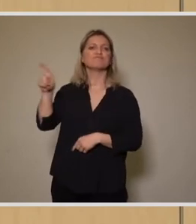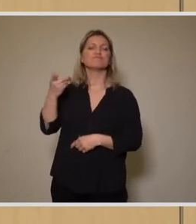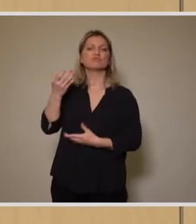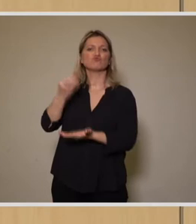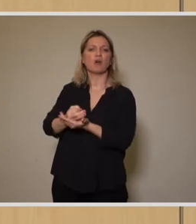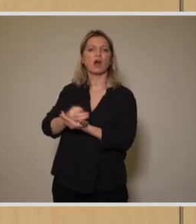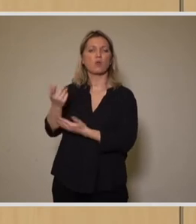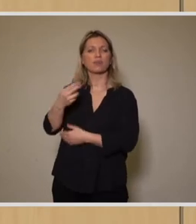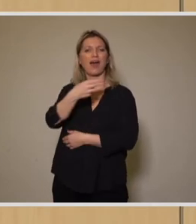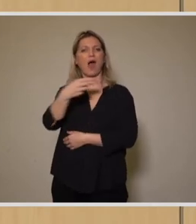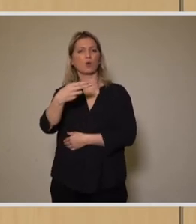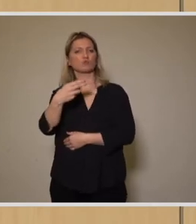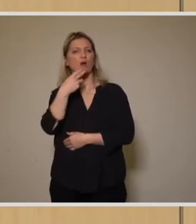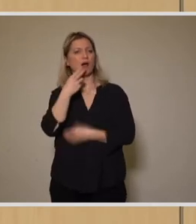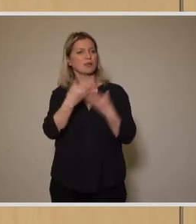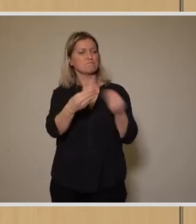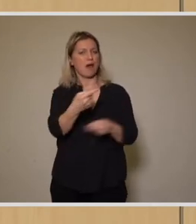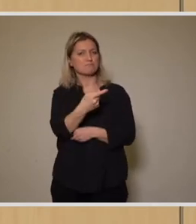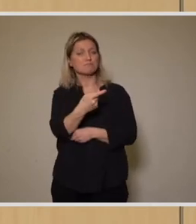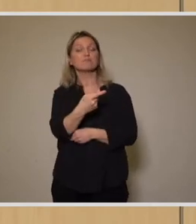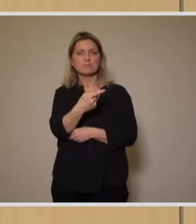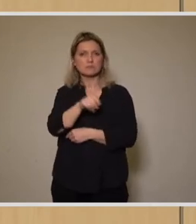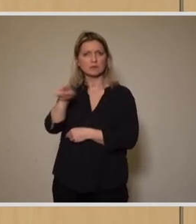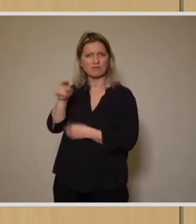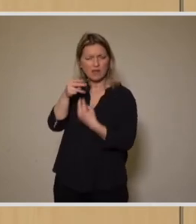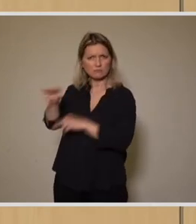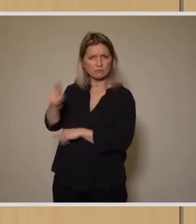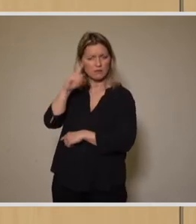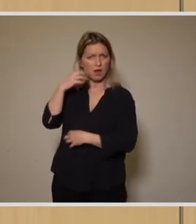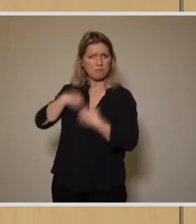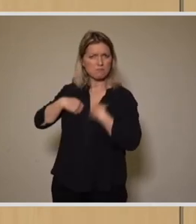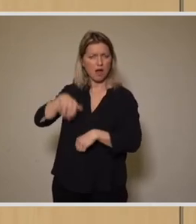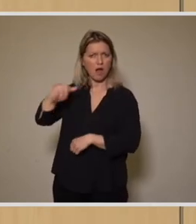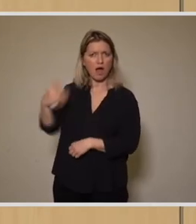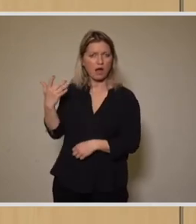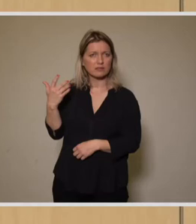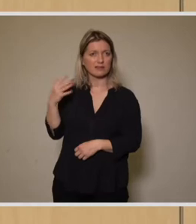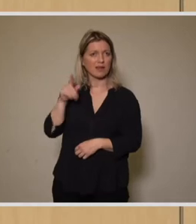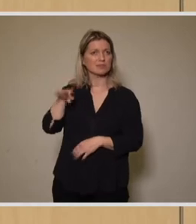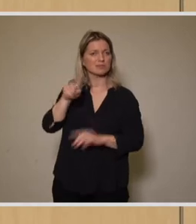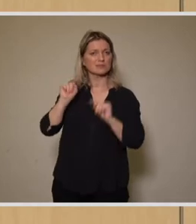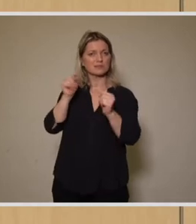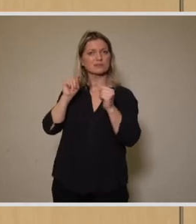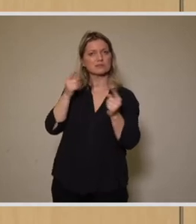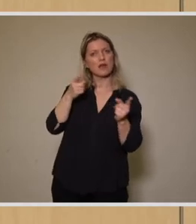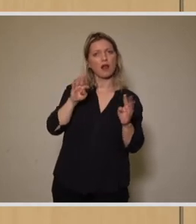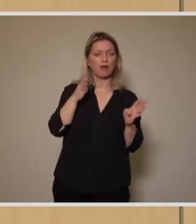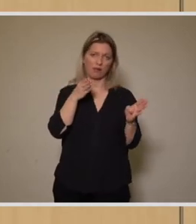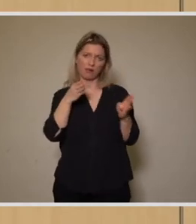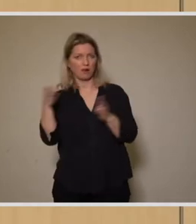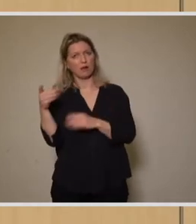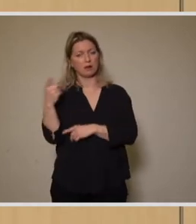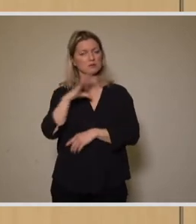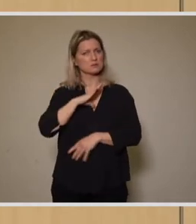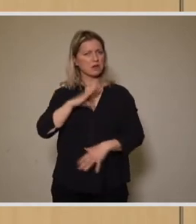Standort Harcourtstraße zusammen, über ein Bad nachdenkt. Und nun hat er das Gespräch gelenkt auf die Frage, ob man im Sachsenbad